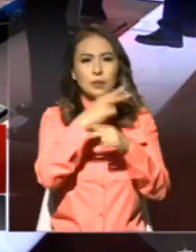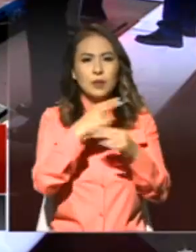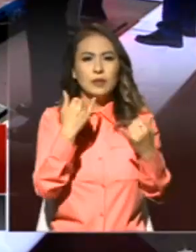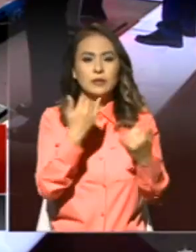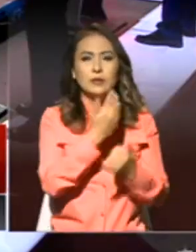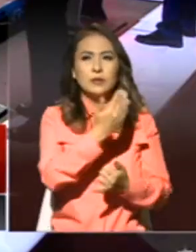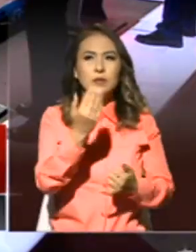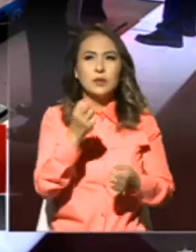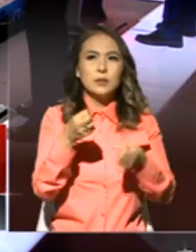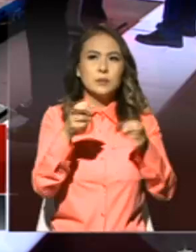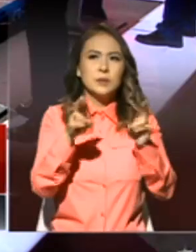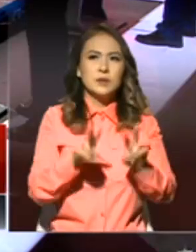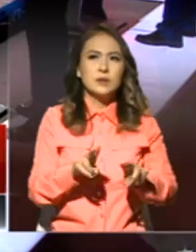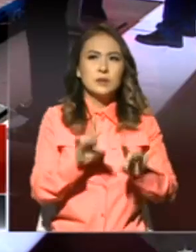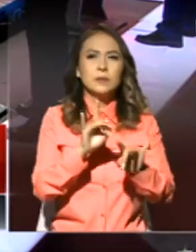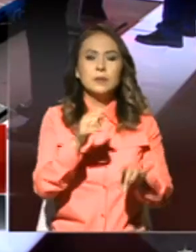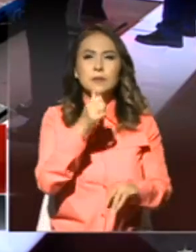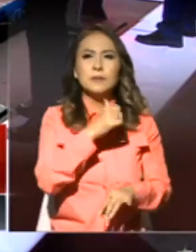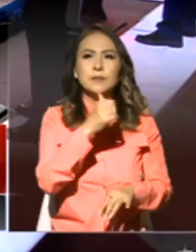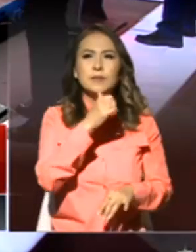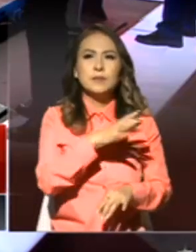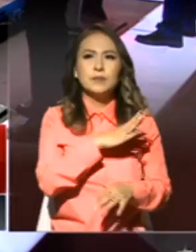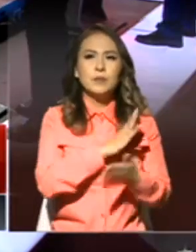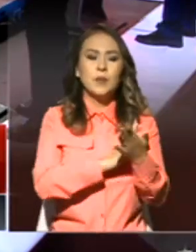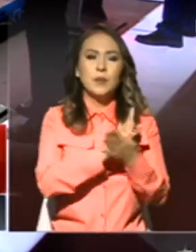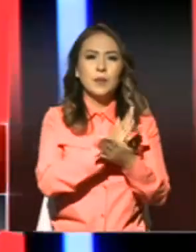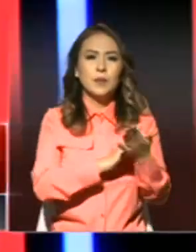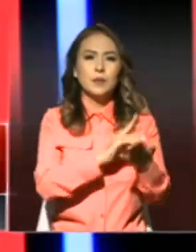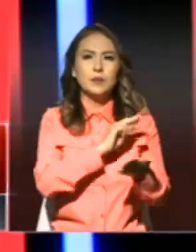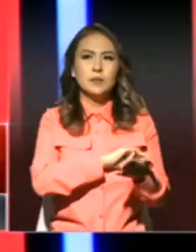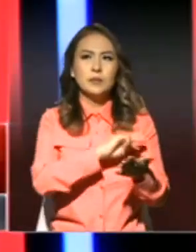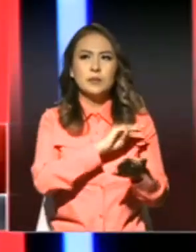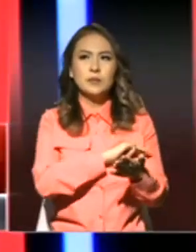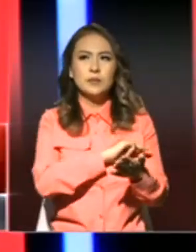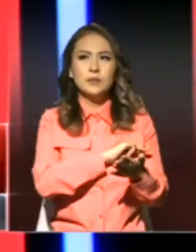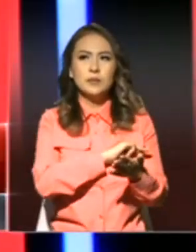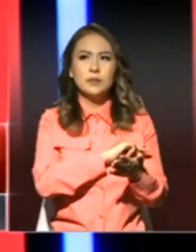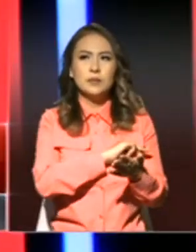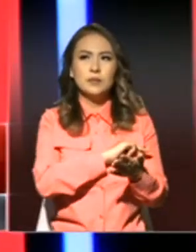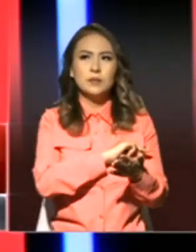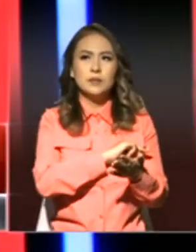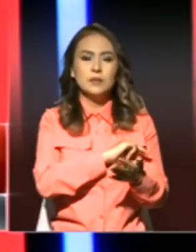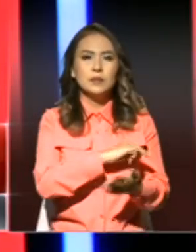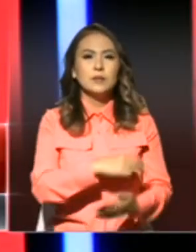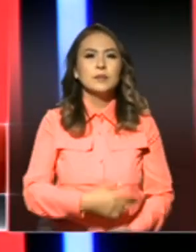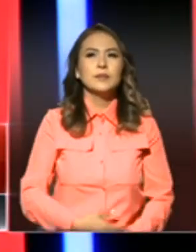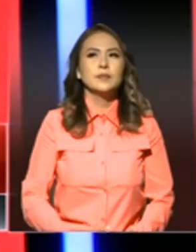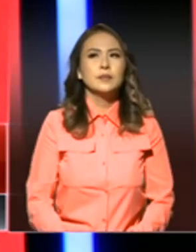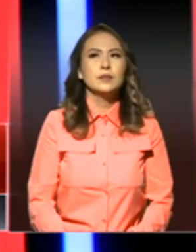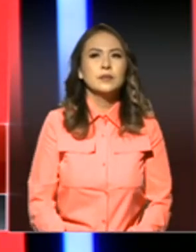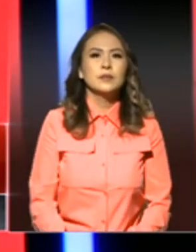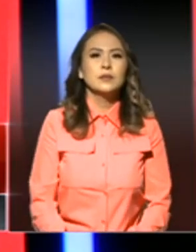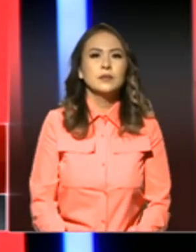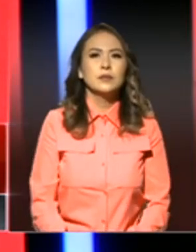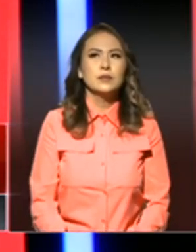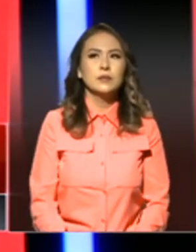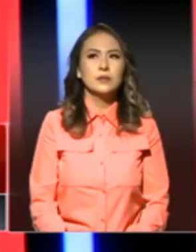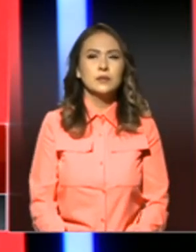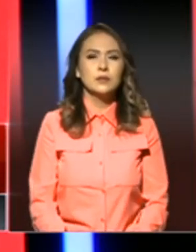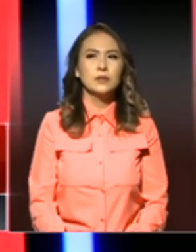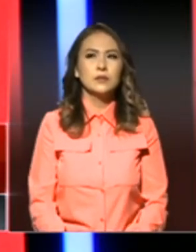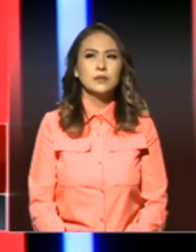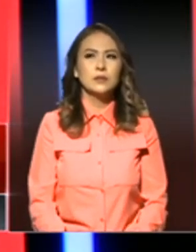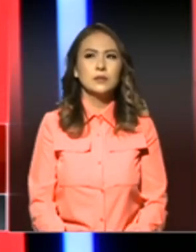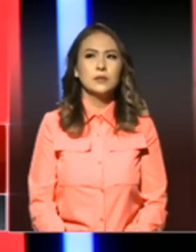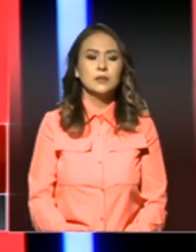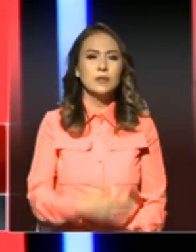жеке маман ретінде, мықты мамансыз, қанша жыл осы салада қызмет етіп келе жатсыз. Маман ретіндегі пікіріңізді білгім келеді. Маман ретінде менің